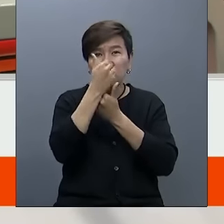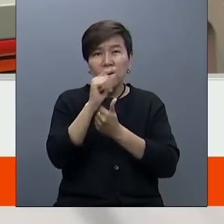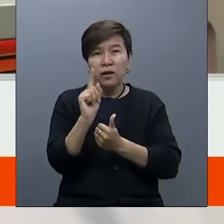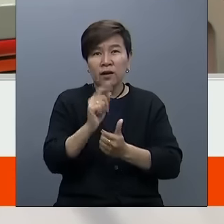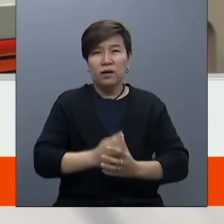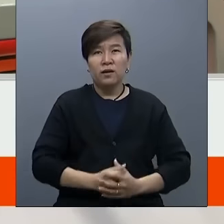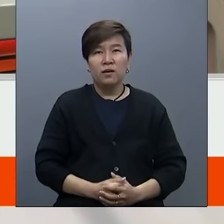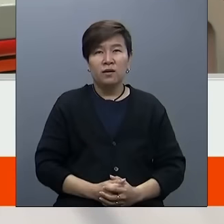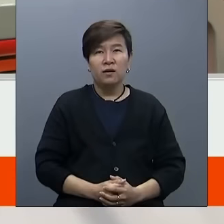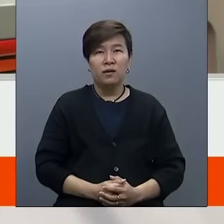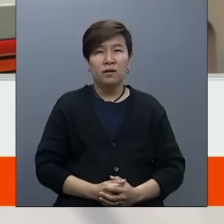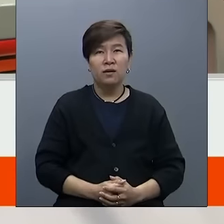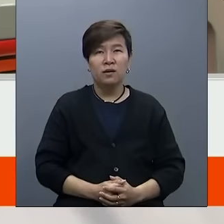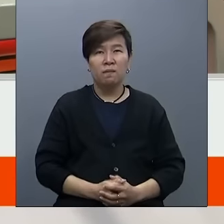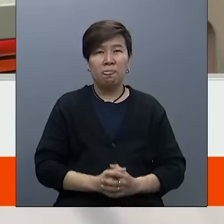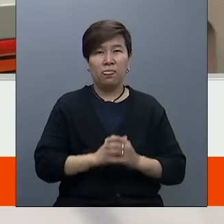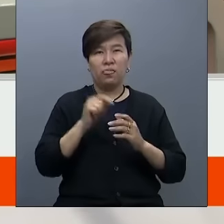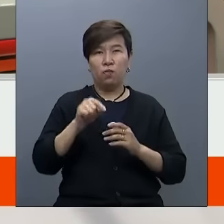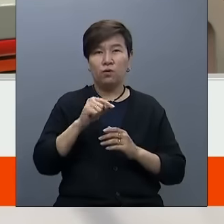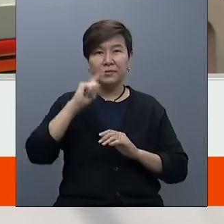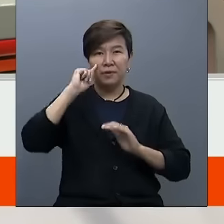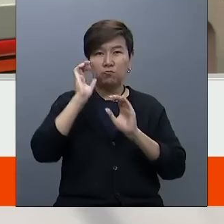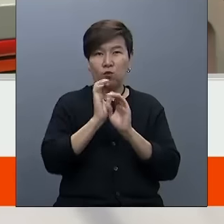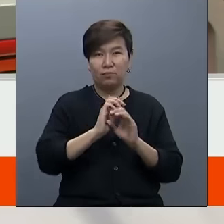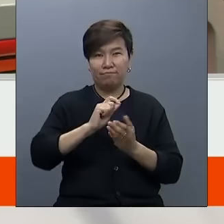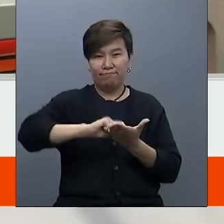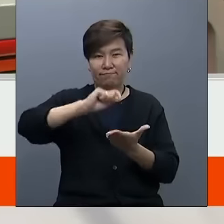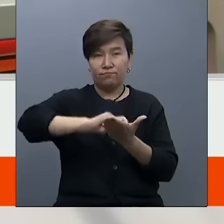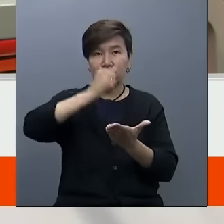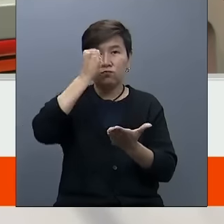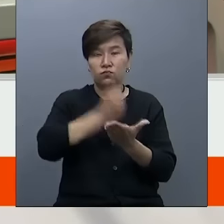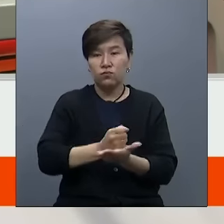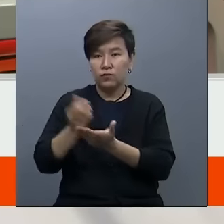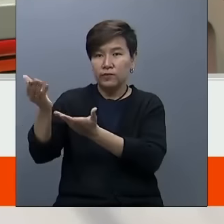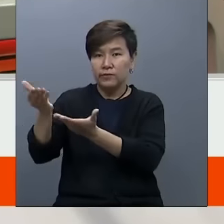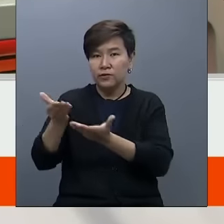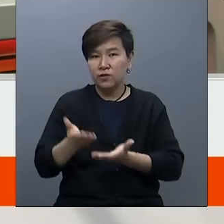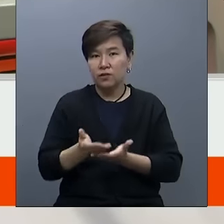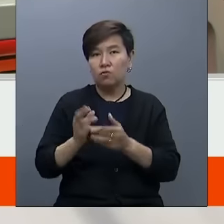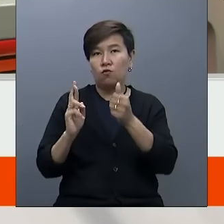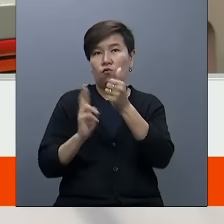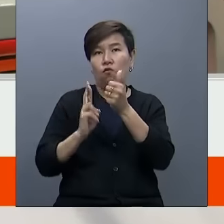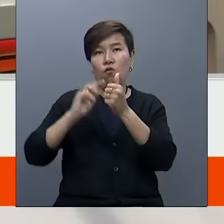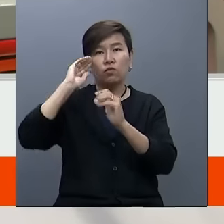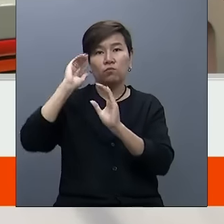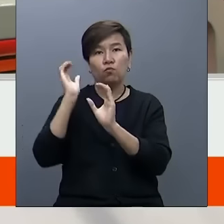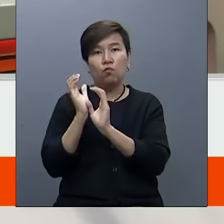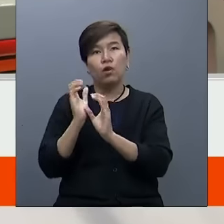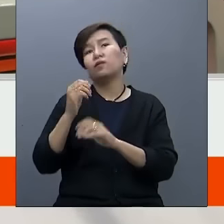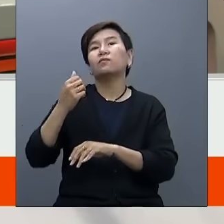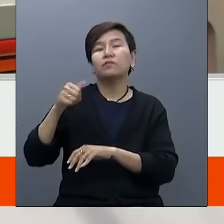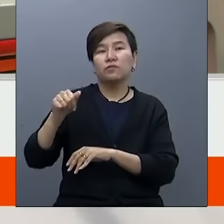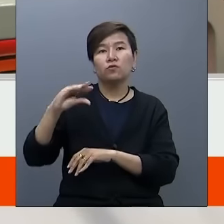ในเรื่องที่มีการออกหมายเรียกกับทางรองผบ.ตร.ด้วยค่ะในกระบวนการเนี่ยจริงๆการแจ้งข้อกล่าวห